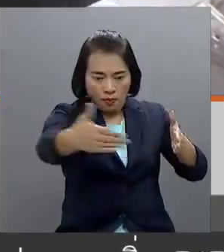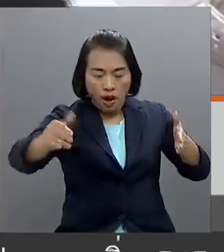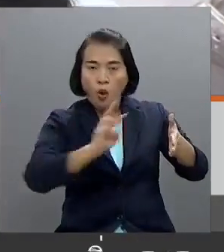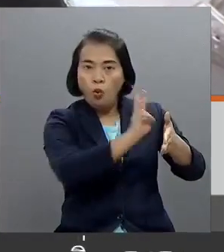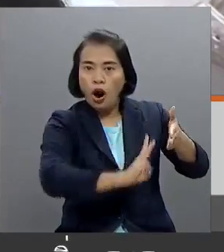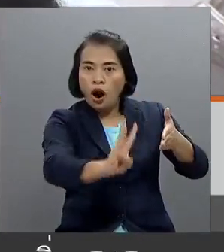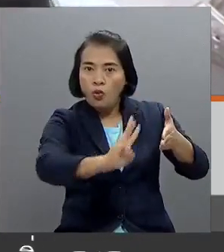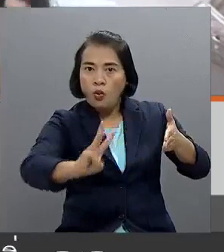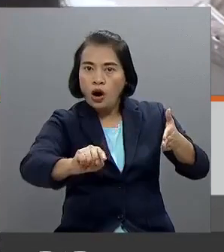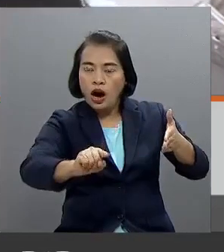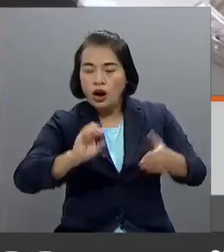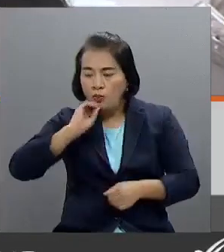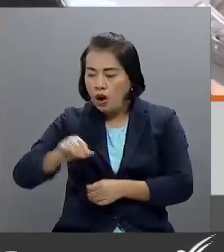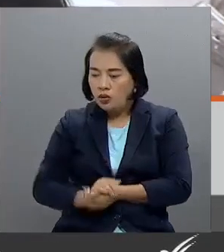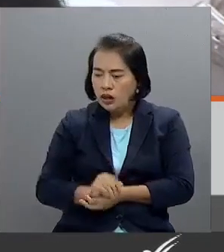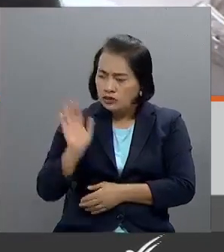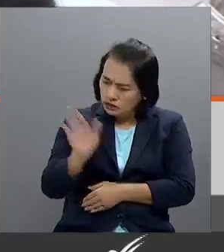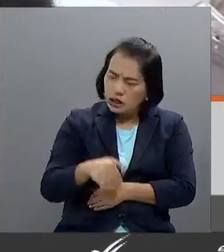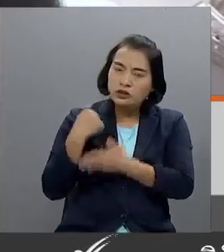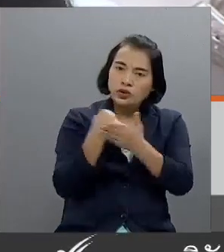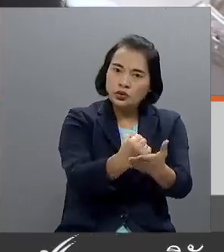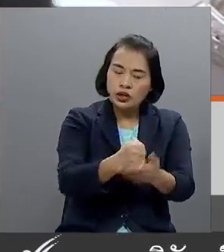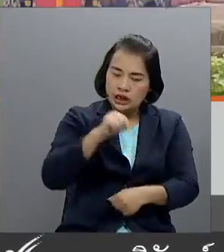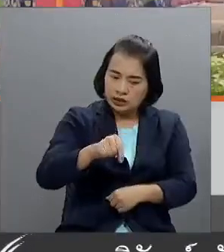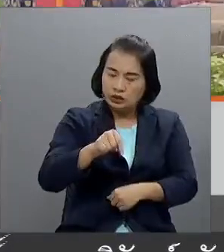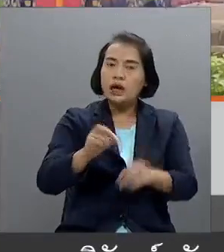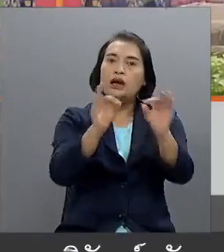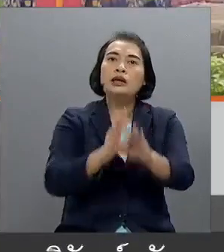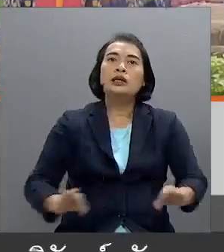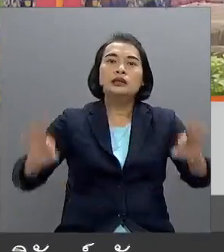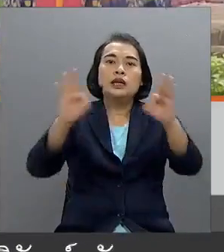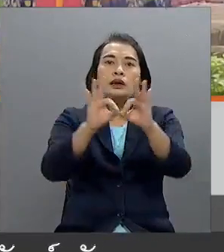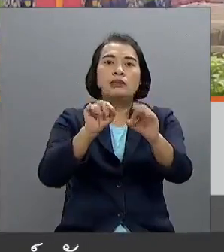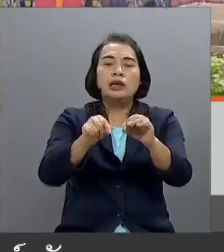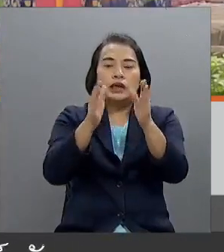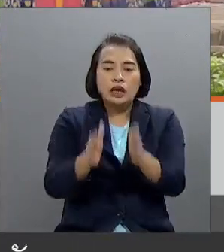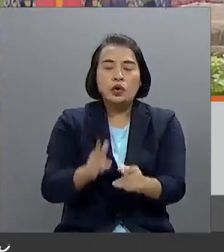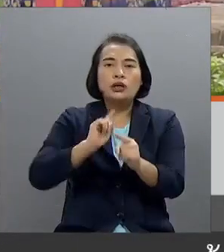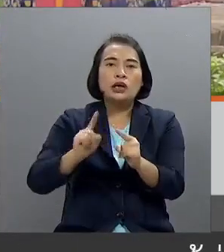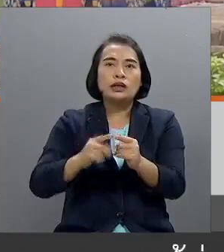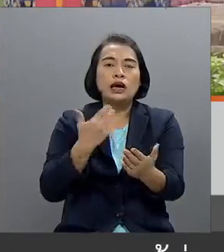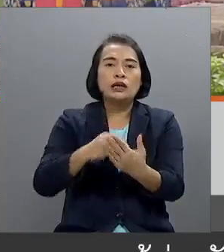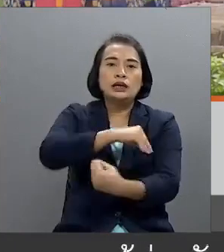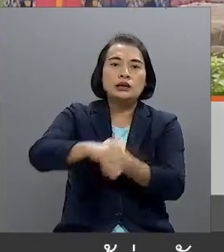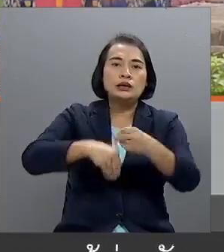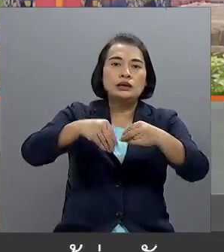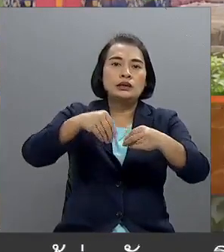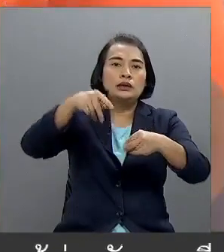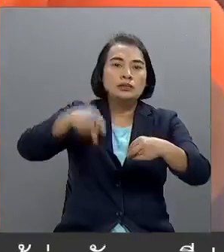เราต้องช่วยกันนะเพราะตรงนี้จะเป็นจุดๆหนึ่งในการที่ว่าทำให้ทุกคนอาจจะมีรายได้เสริมอาจจะเสา